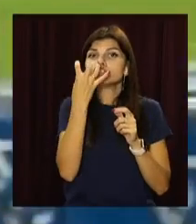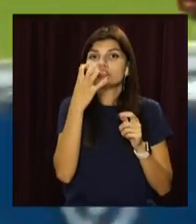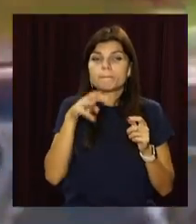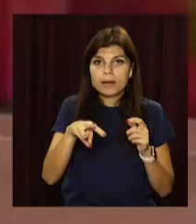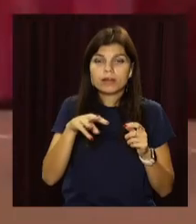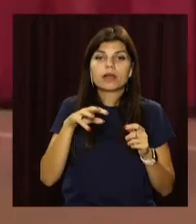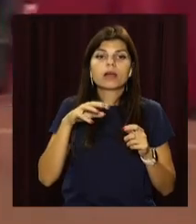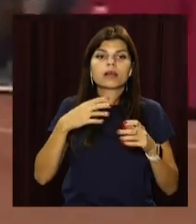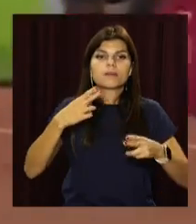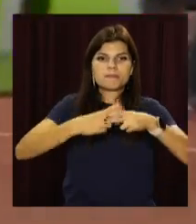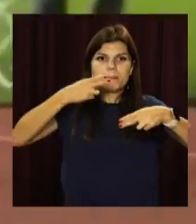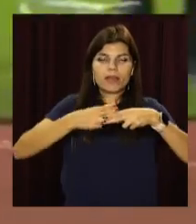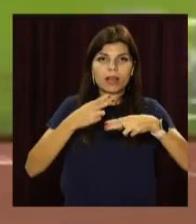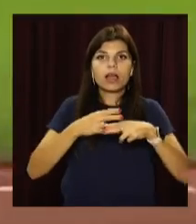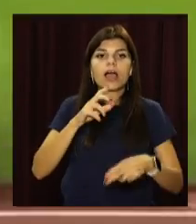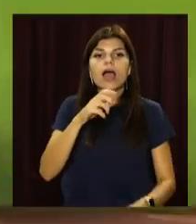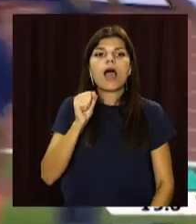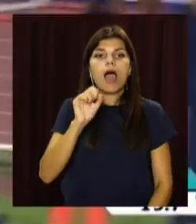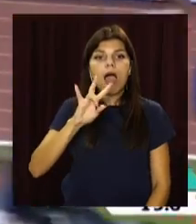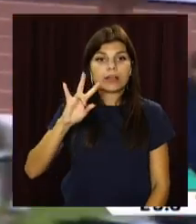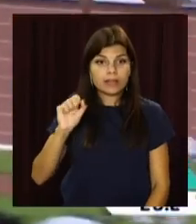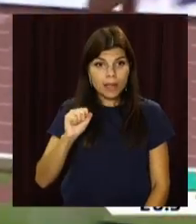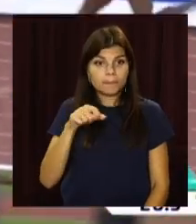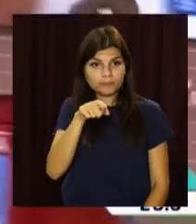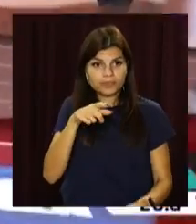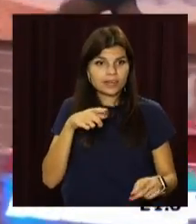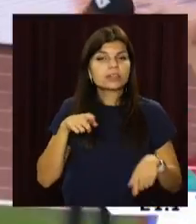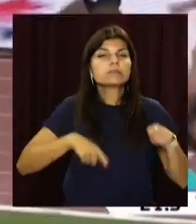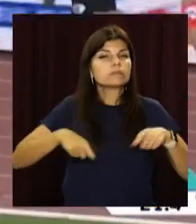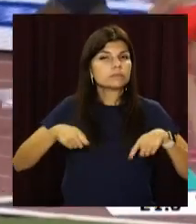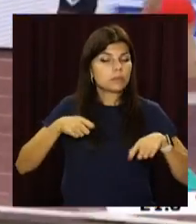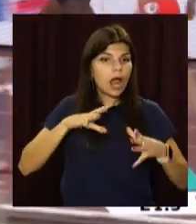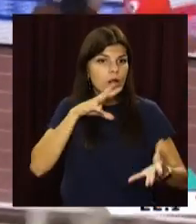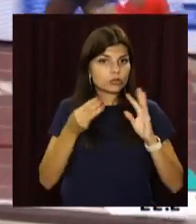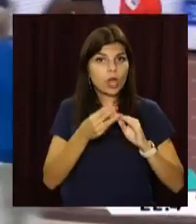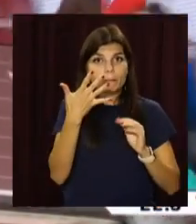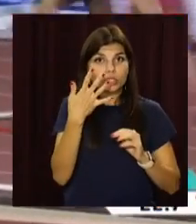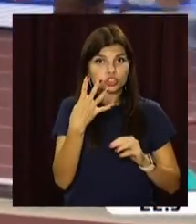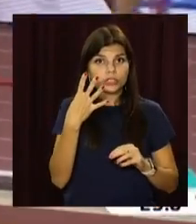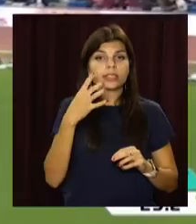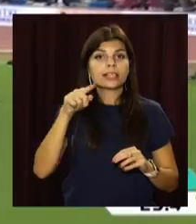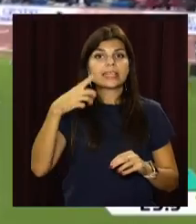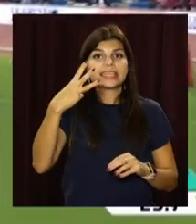400 метрів з бар'єрами показала Анна Рижикова. Вона прийшла до фінішу з результатом